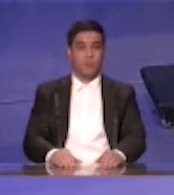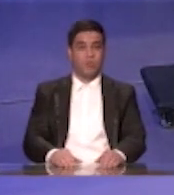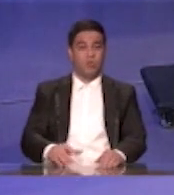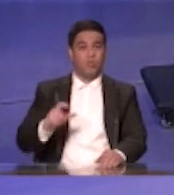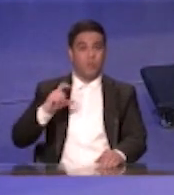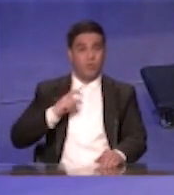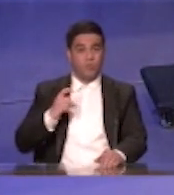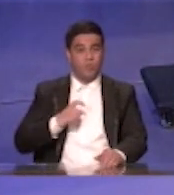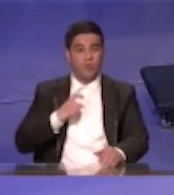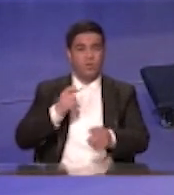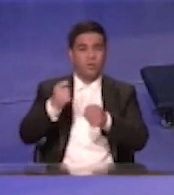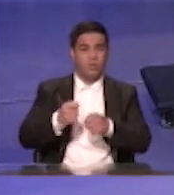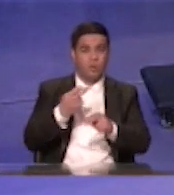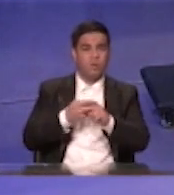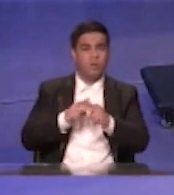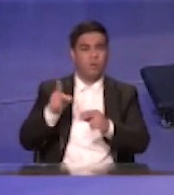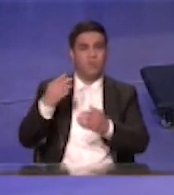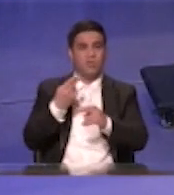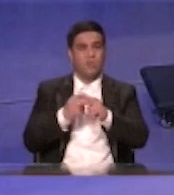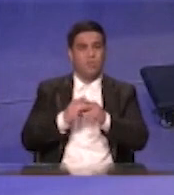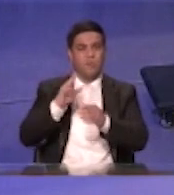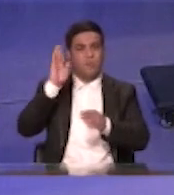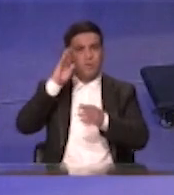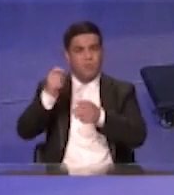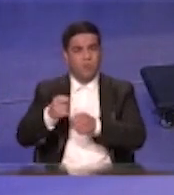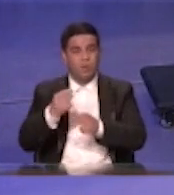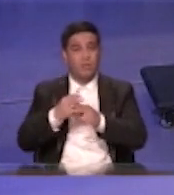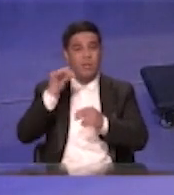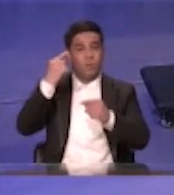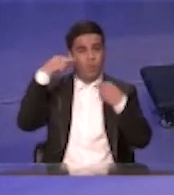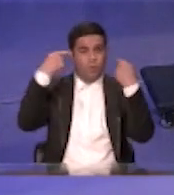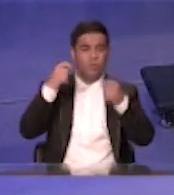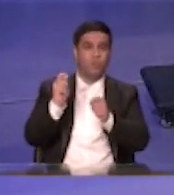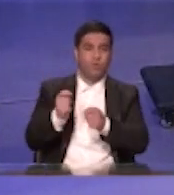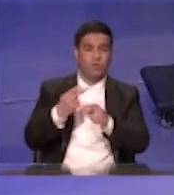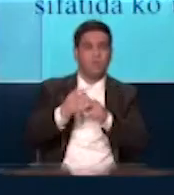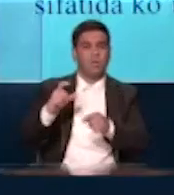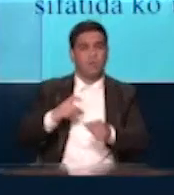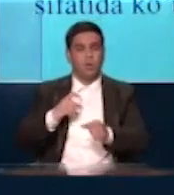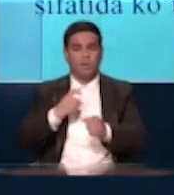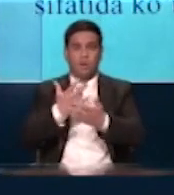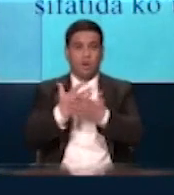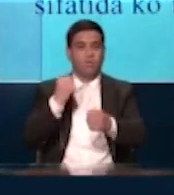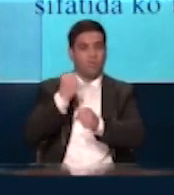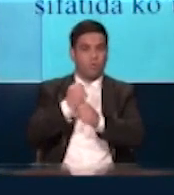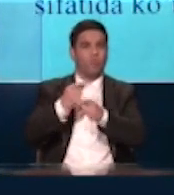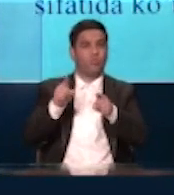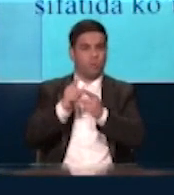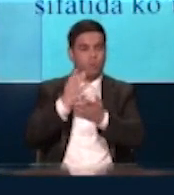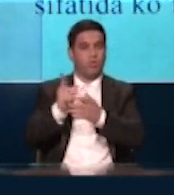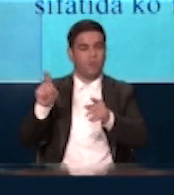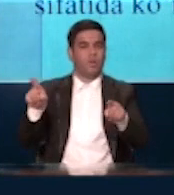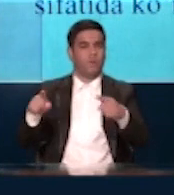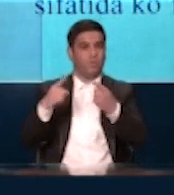Chorvachilikda qoramolchilik, ya'ni sut chorvachiligi va qo'ychilik, dehqonchilikda esa bog'dorchilik va uzumchilik oldingi